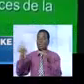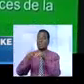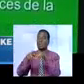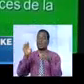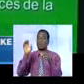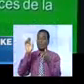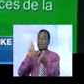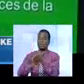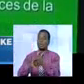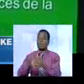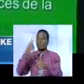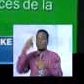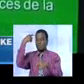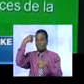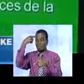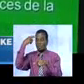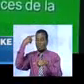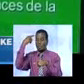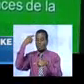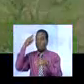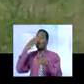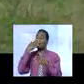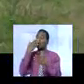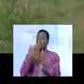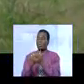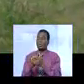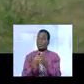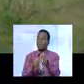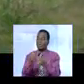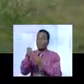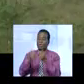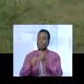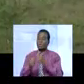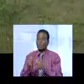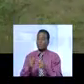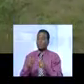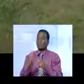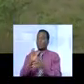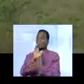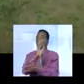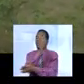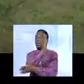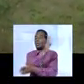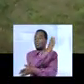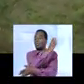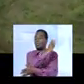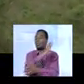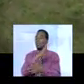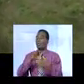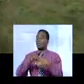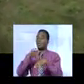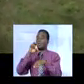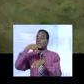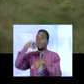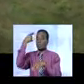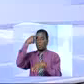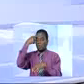partenariat relatives à la bonne gestion des massifs forestiers de